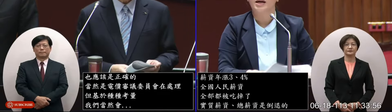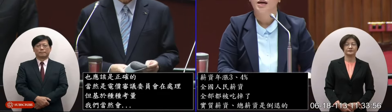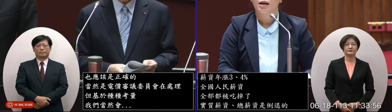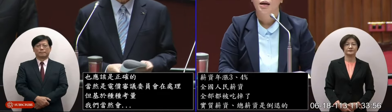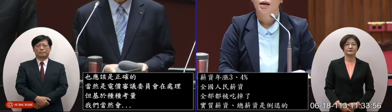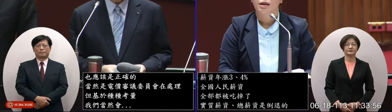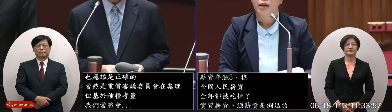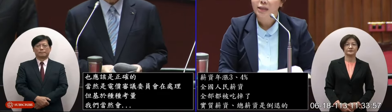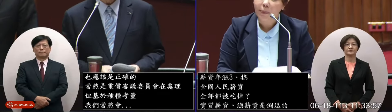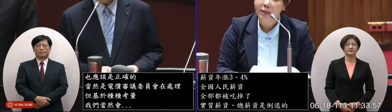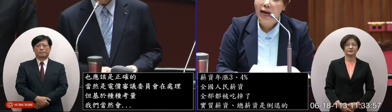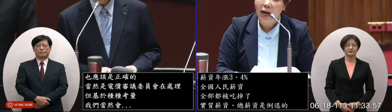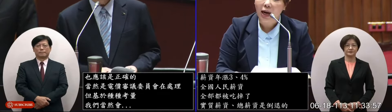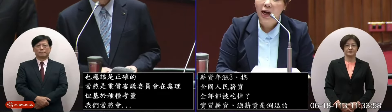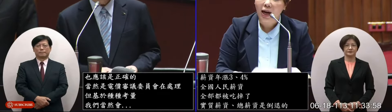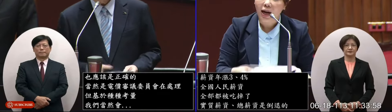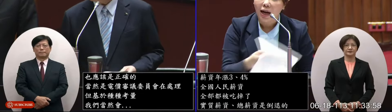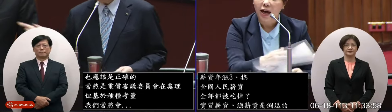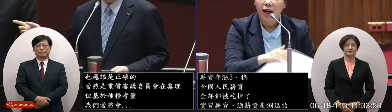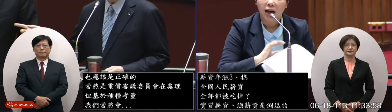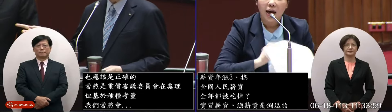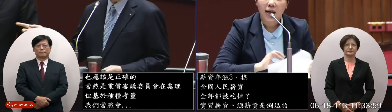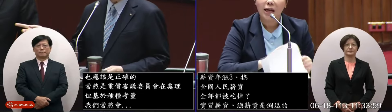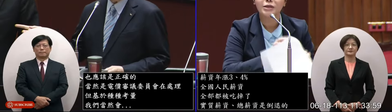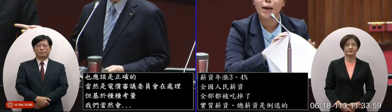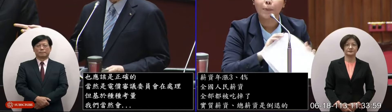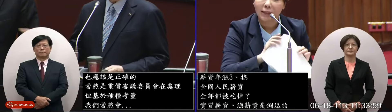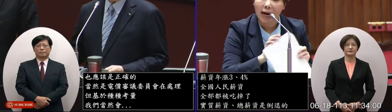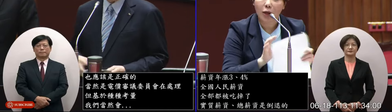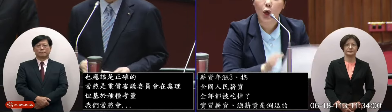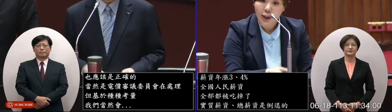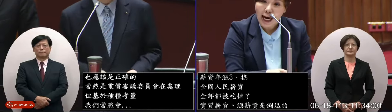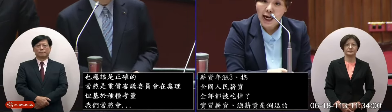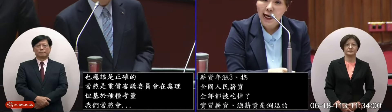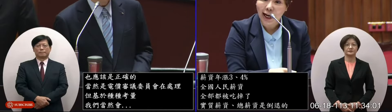对，朝向不涨。朝向不